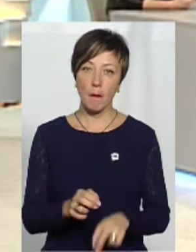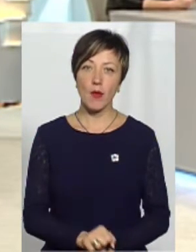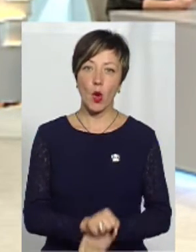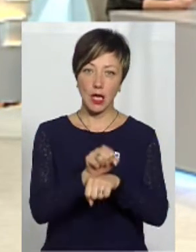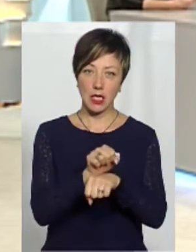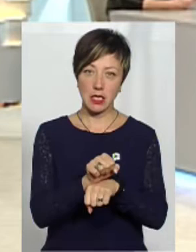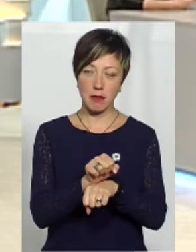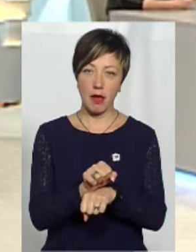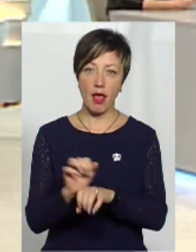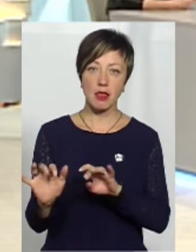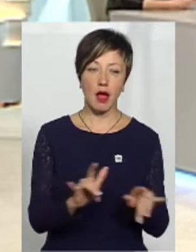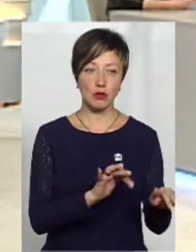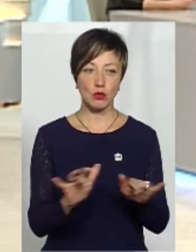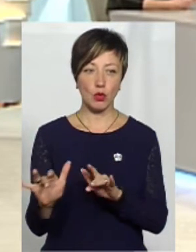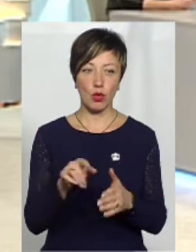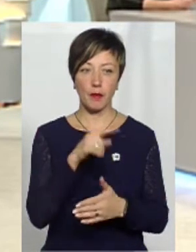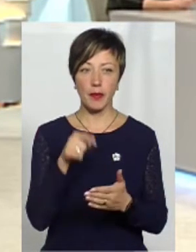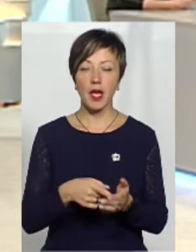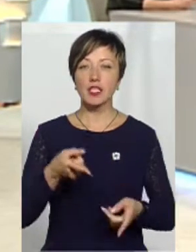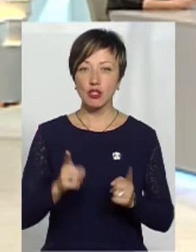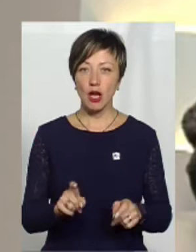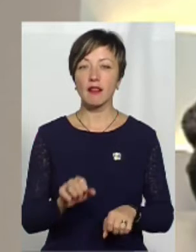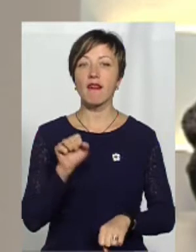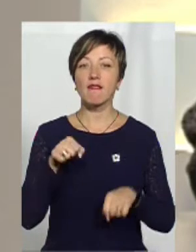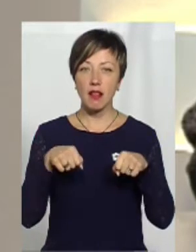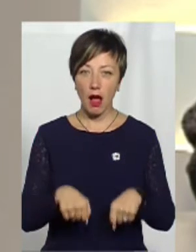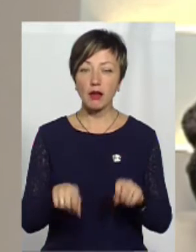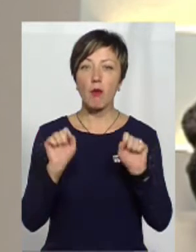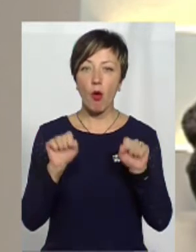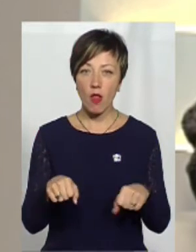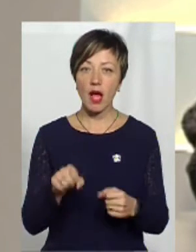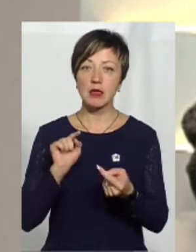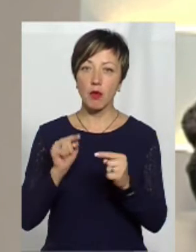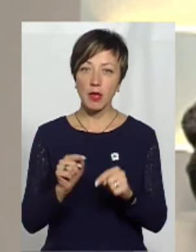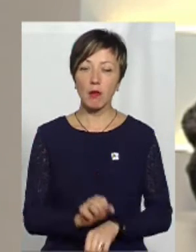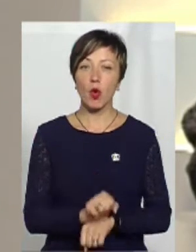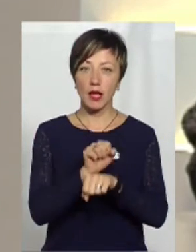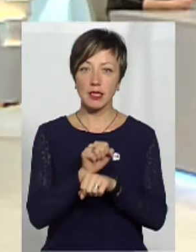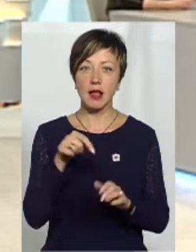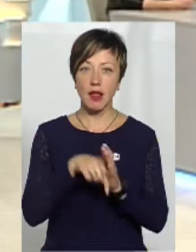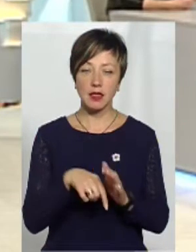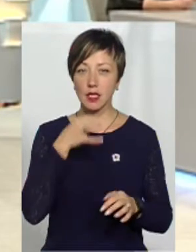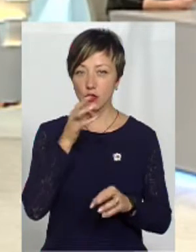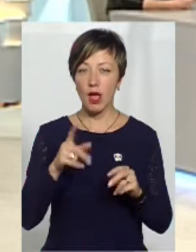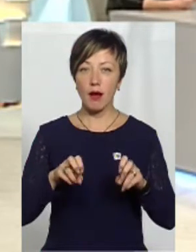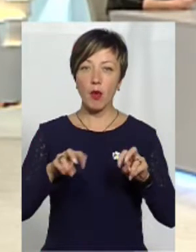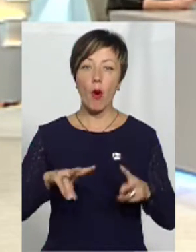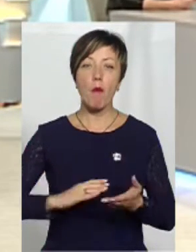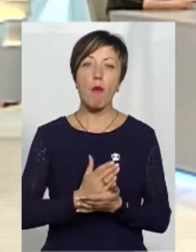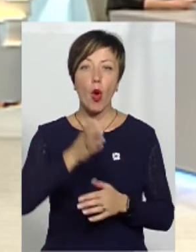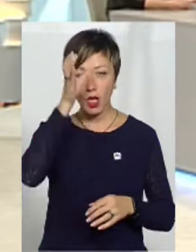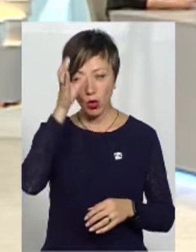протестним настроям? Ну, звичайно, влада могла запобігти протестним настроям, ну, скажімо так, як фахівець, власне,